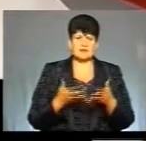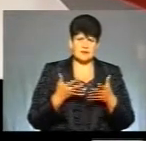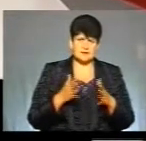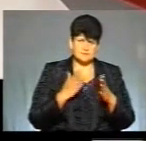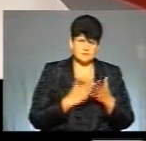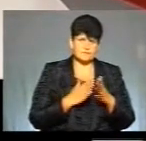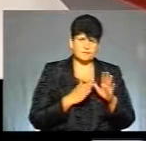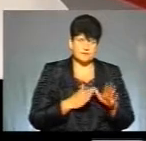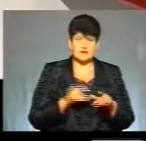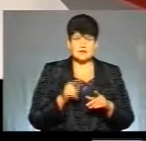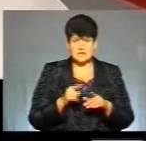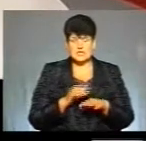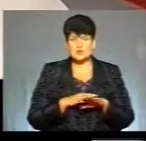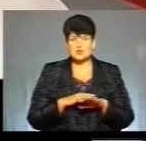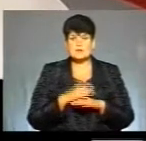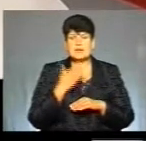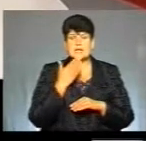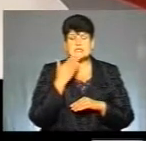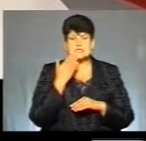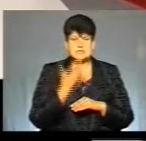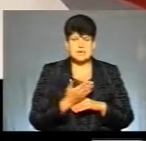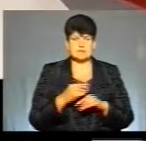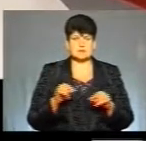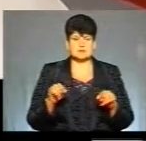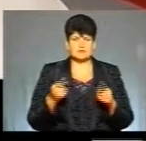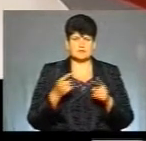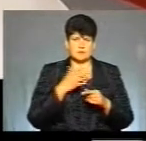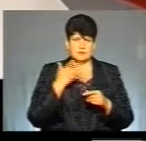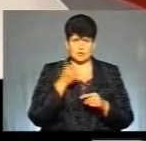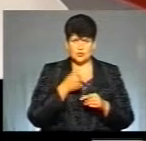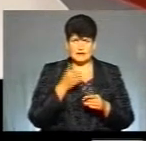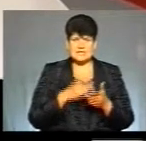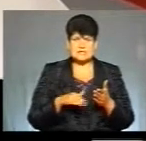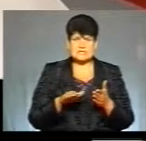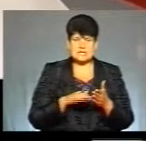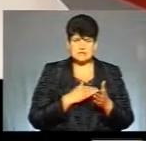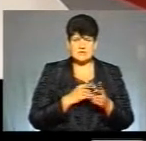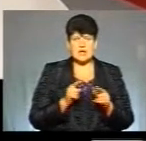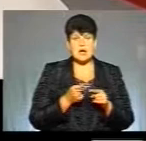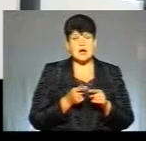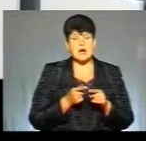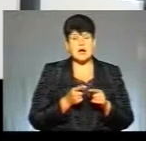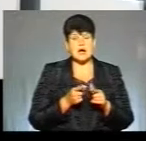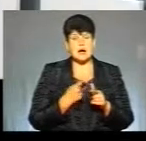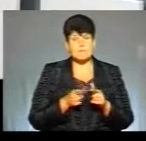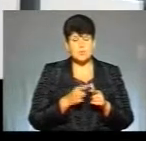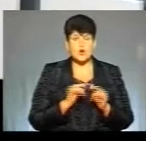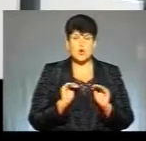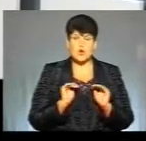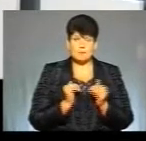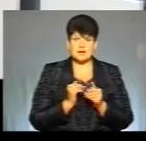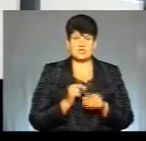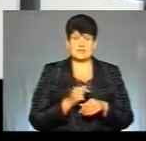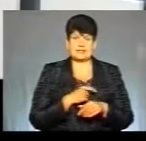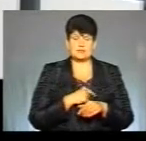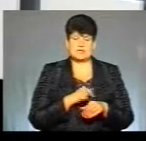тому є такий суспільний запит, сформований вже впродовж багатьох років, на скасування або обмеження, якщо бути точним, оцієї депутатської